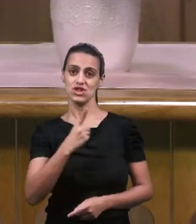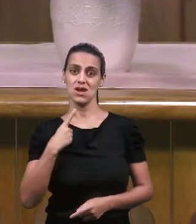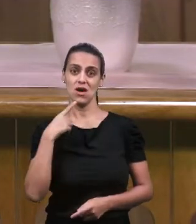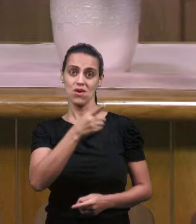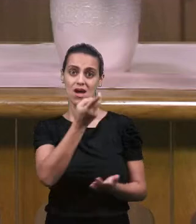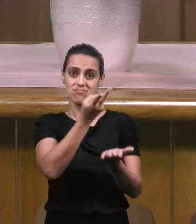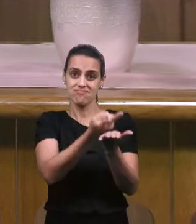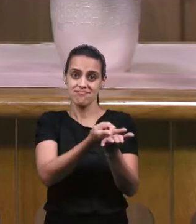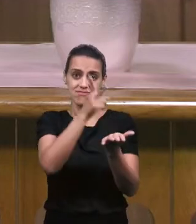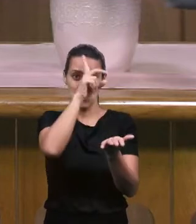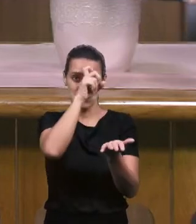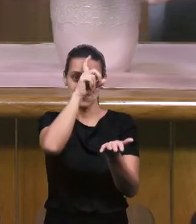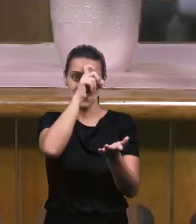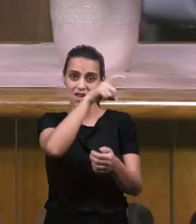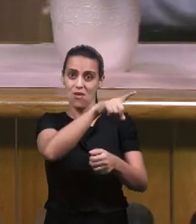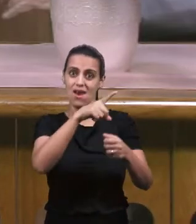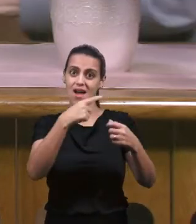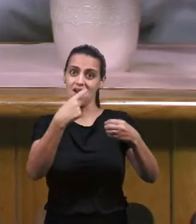même à l'hôpital,